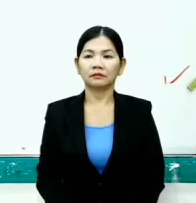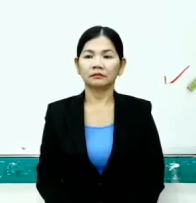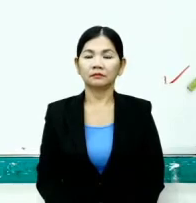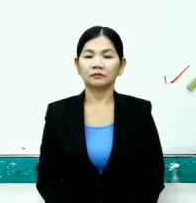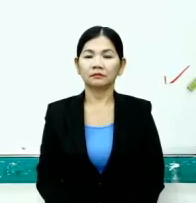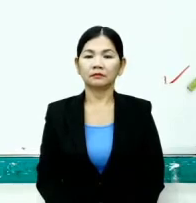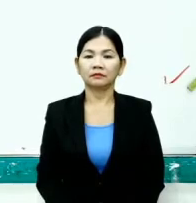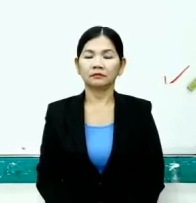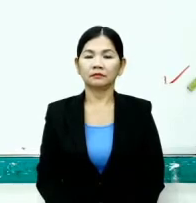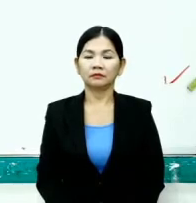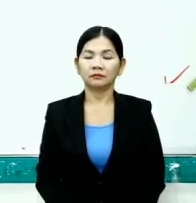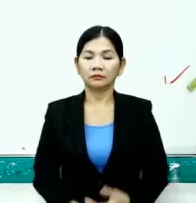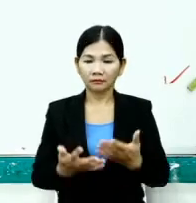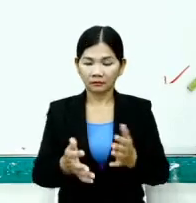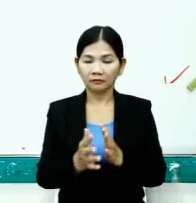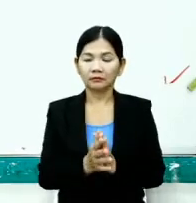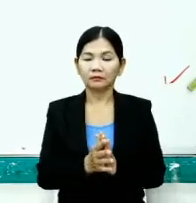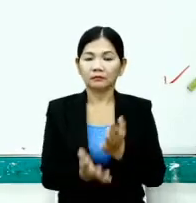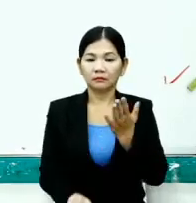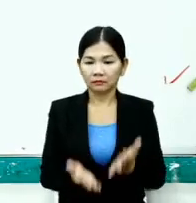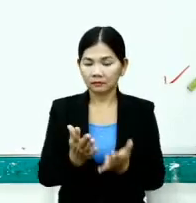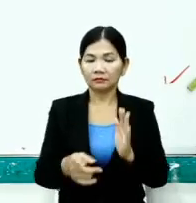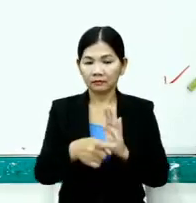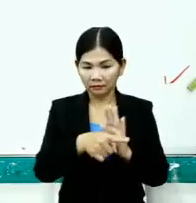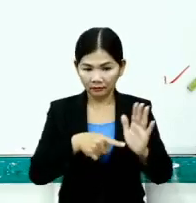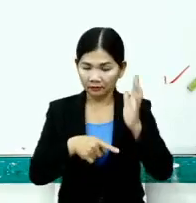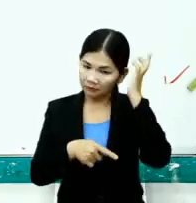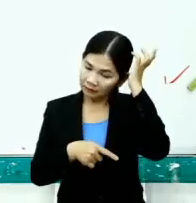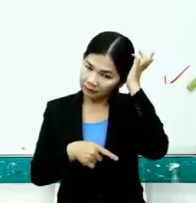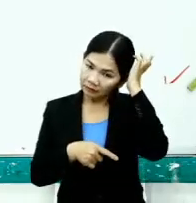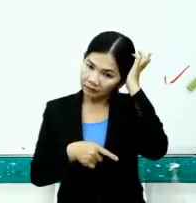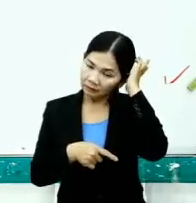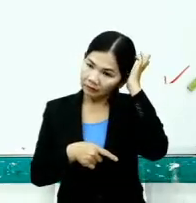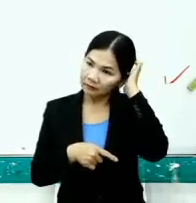កូនមើលណាកូនអានទាំងអស់គ្នាកូនការប៉ាន់ស្មាន